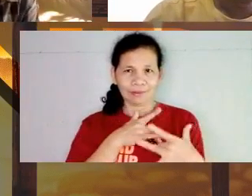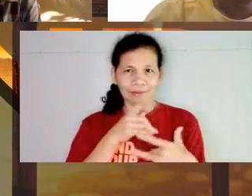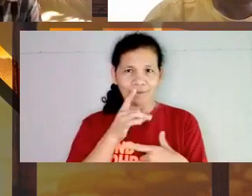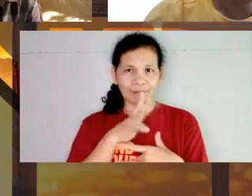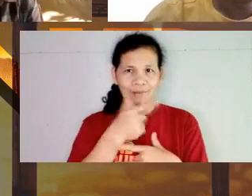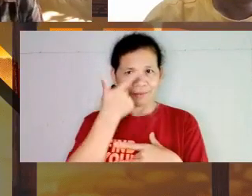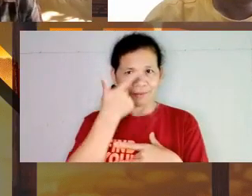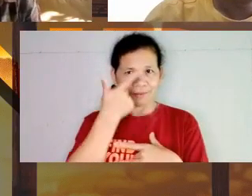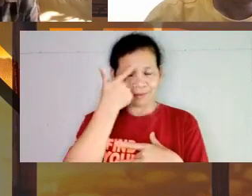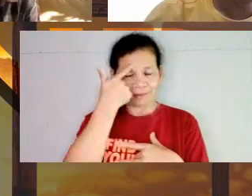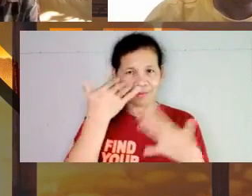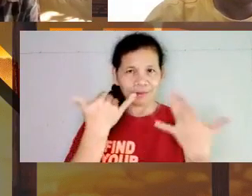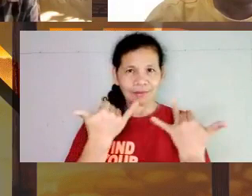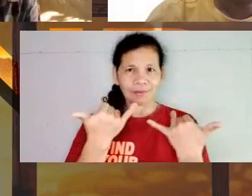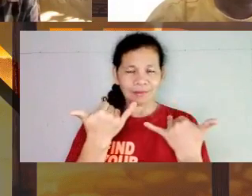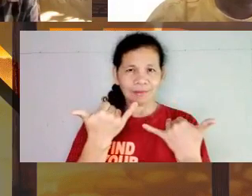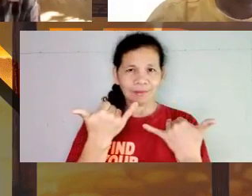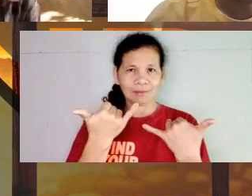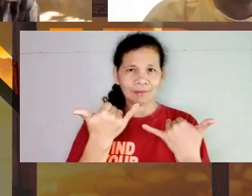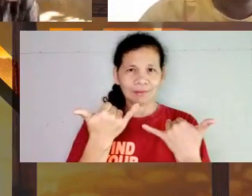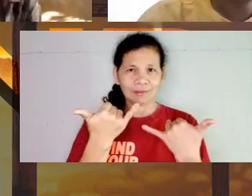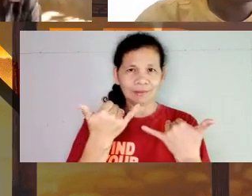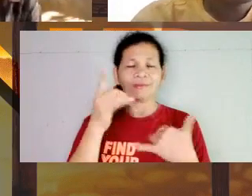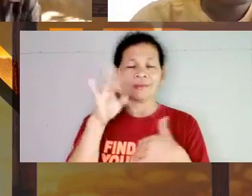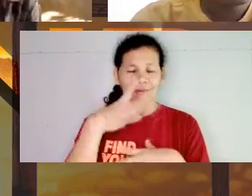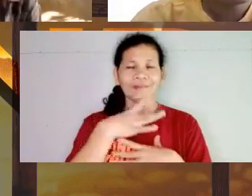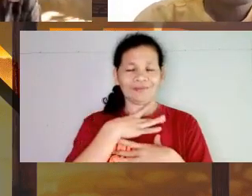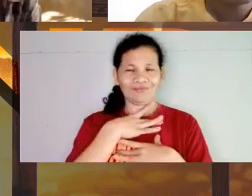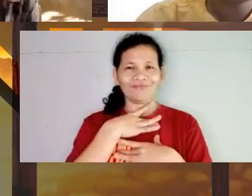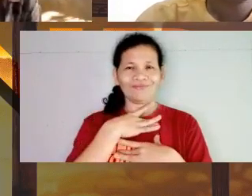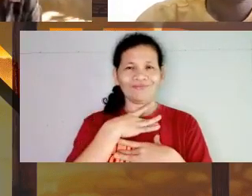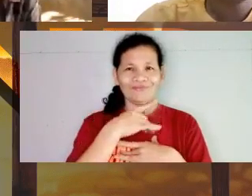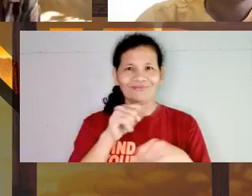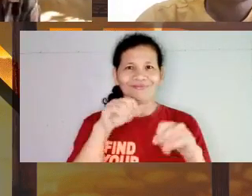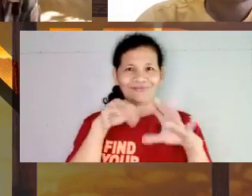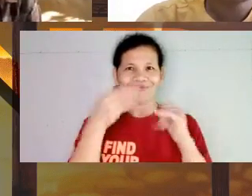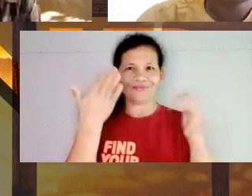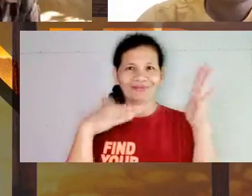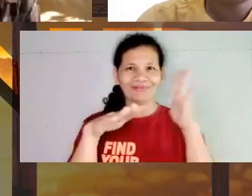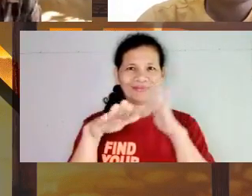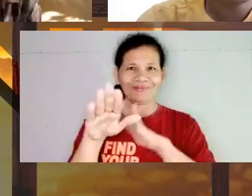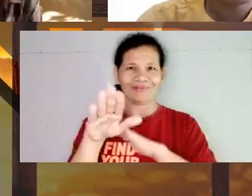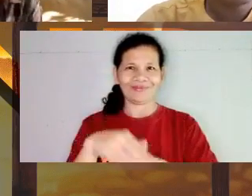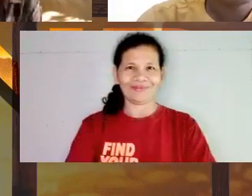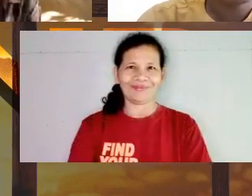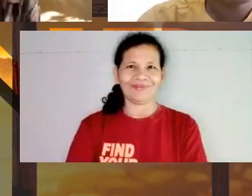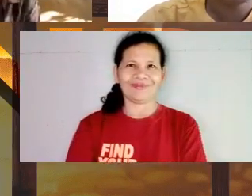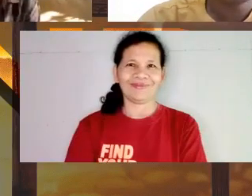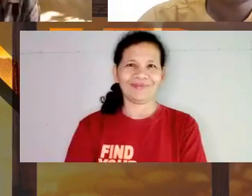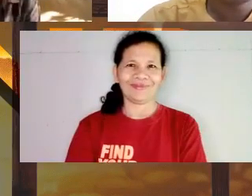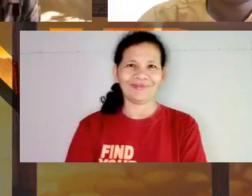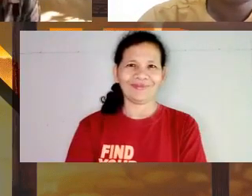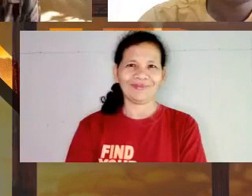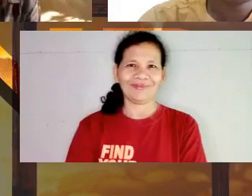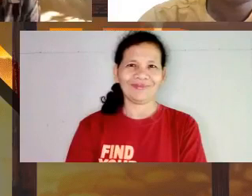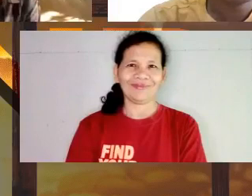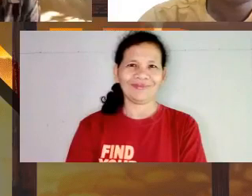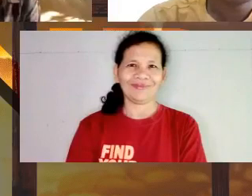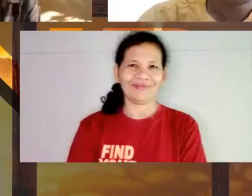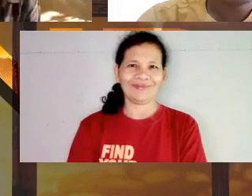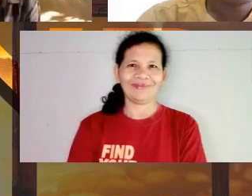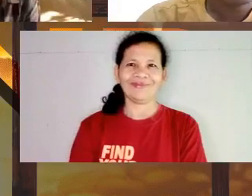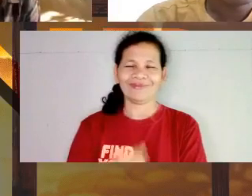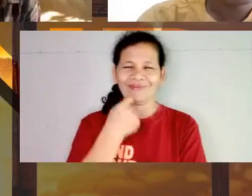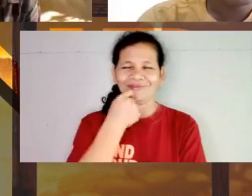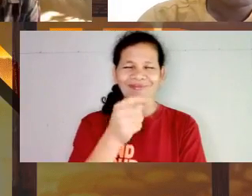sapagkat ito ang ibig ng Ama sa langit. Gusto ko po yung kanyang unang salitang yun. Huwag na po nating